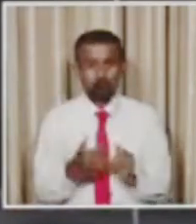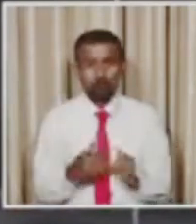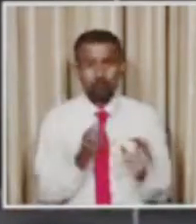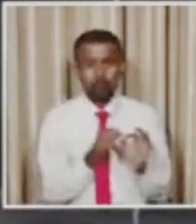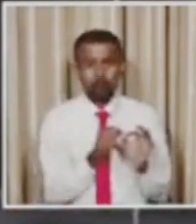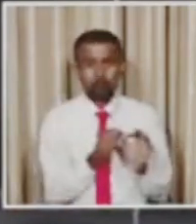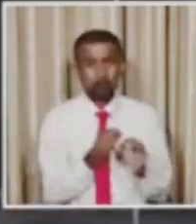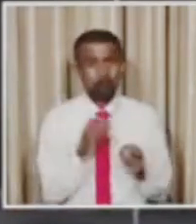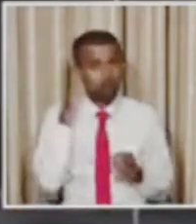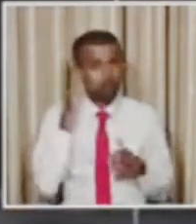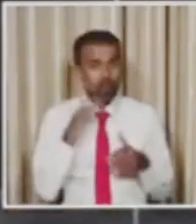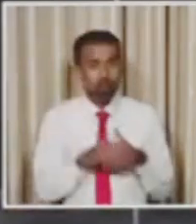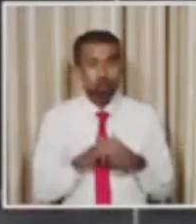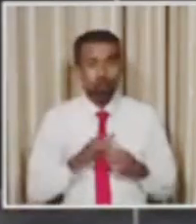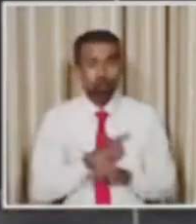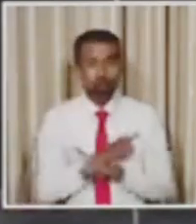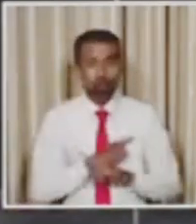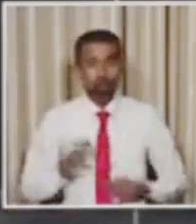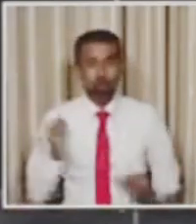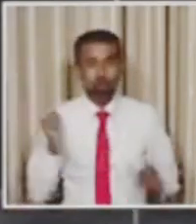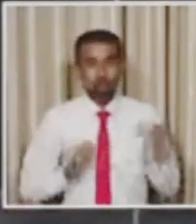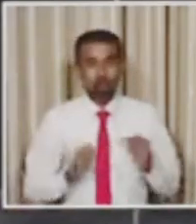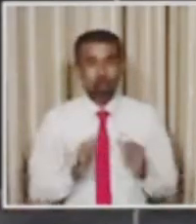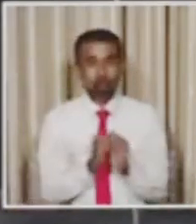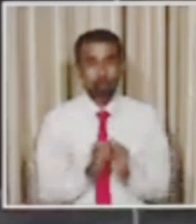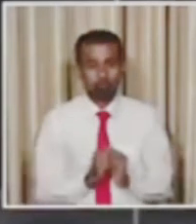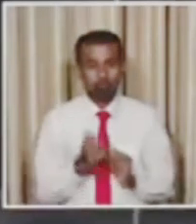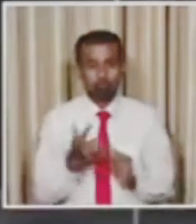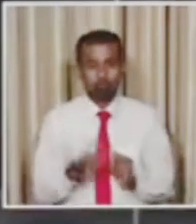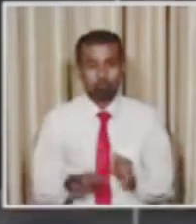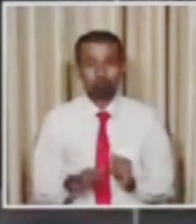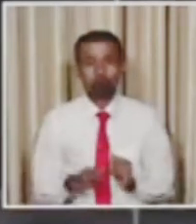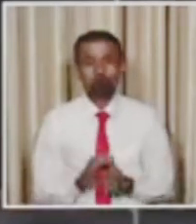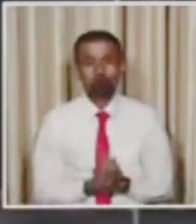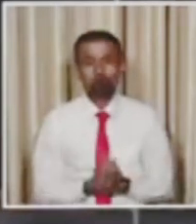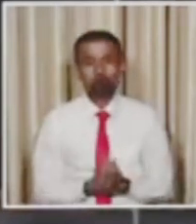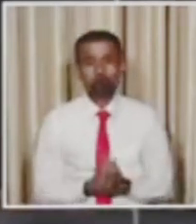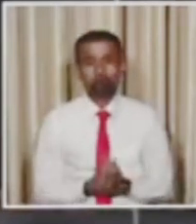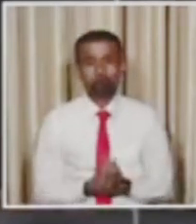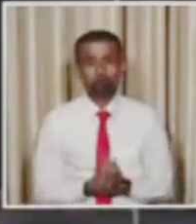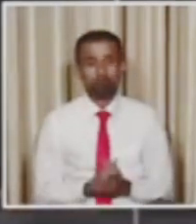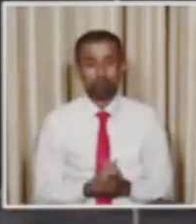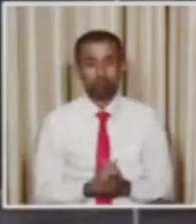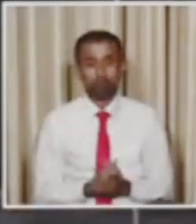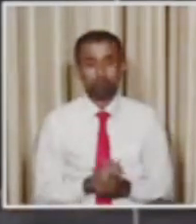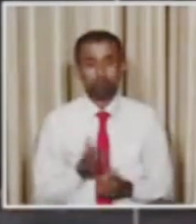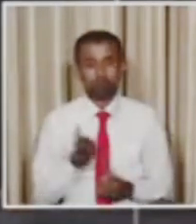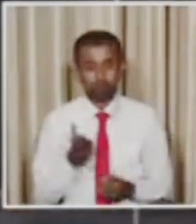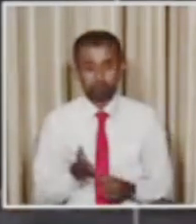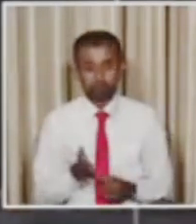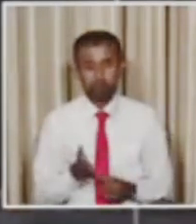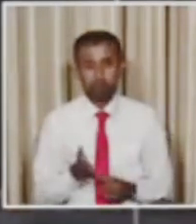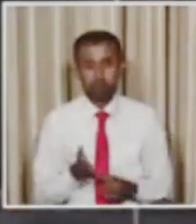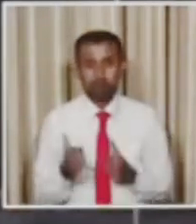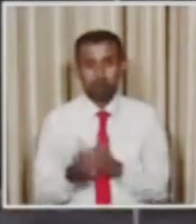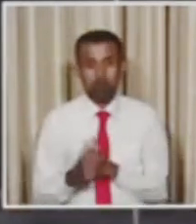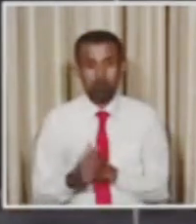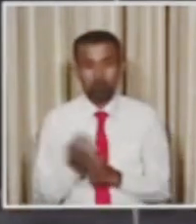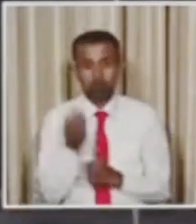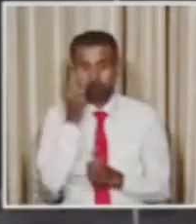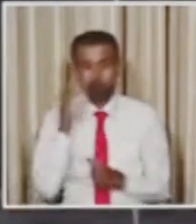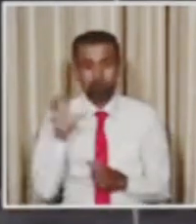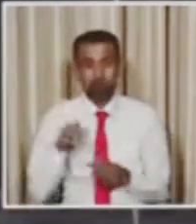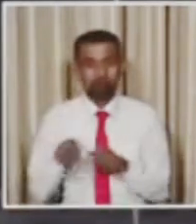බාලසිංහන්ගේ නෝනලා එල්ටීටී යුනිෆෝම් ගහගෙන වැඩ කළේ. ඒ නිසා මෙතන හදන්න ගිය ඊශ්‍රායලයේ